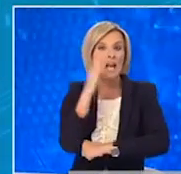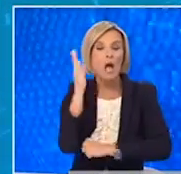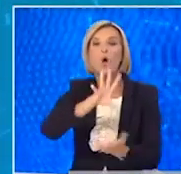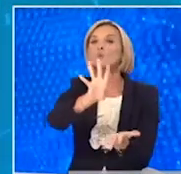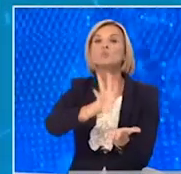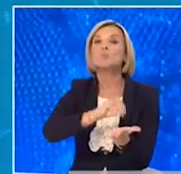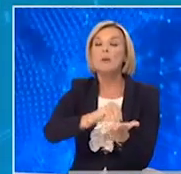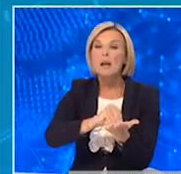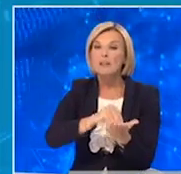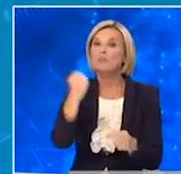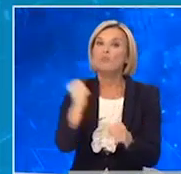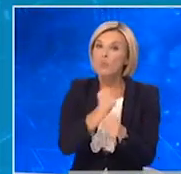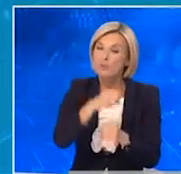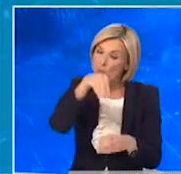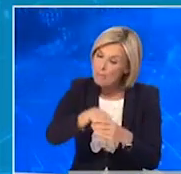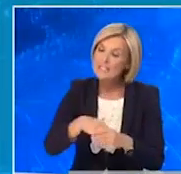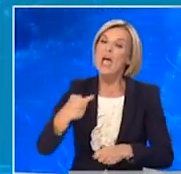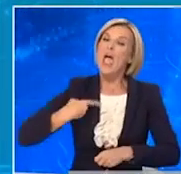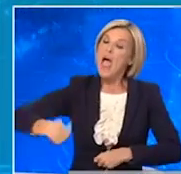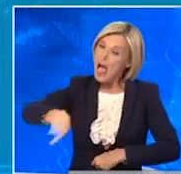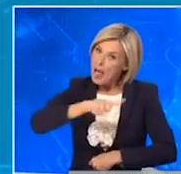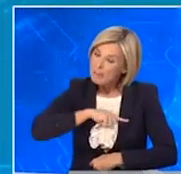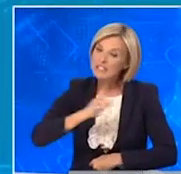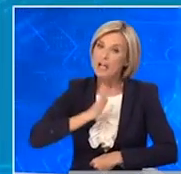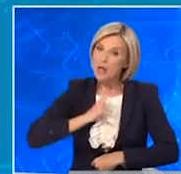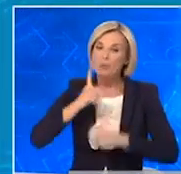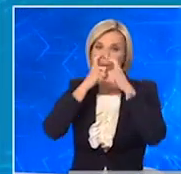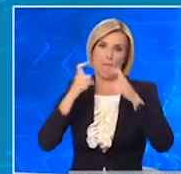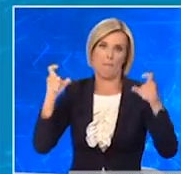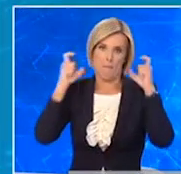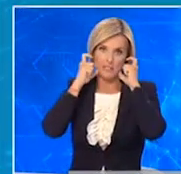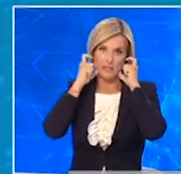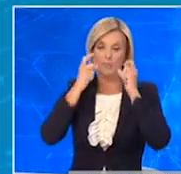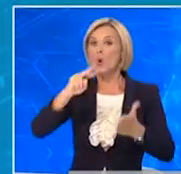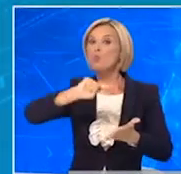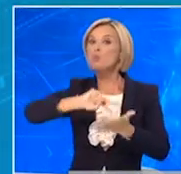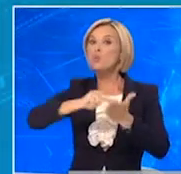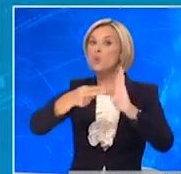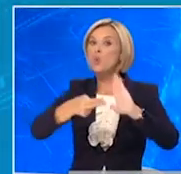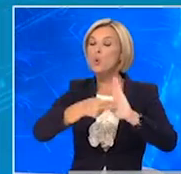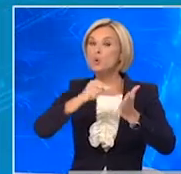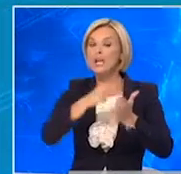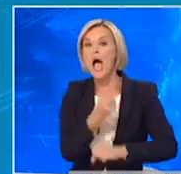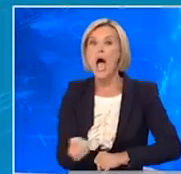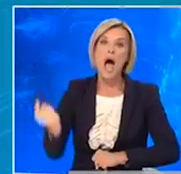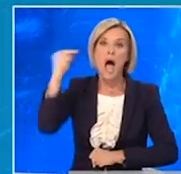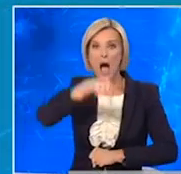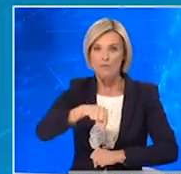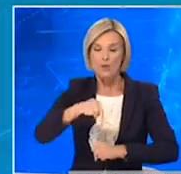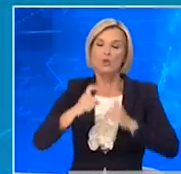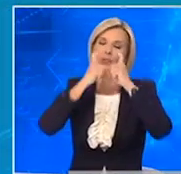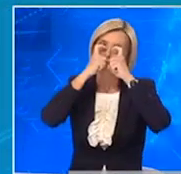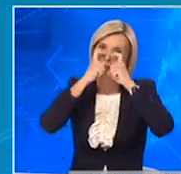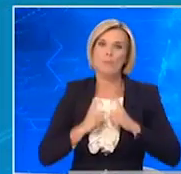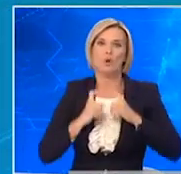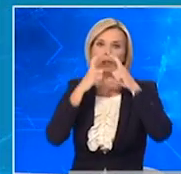για εργαζόμενους και καταναλωτές. Άρα, από αύριο ισχύουν τα εξής μέτρα. Η χρήση μάσκας είναι